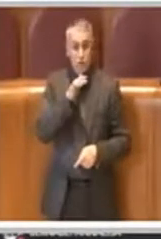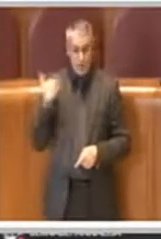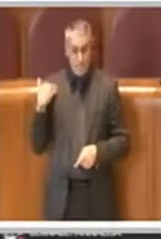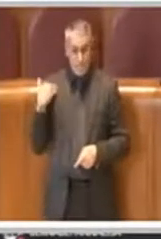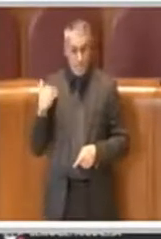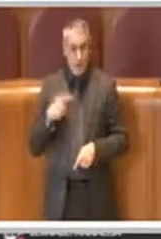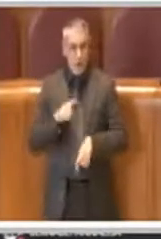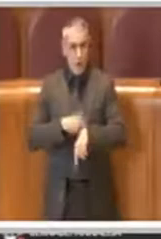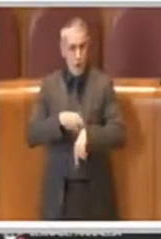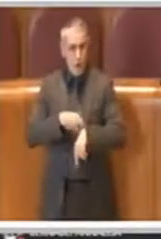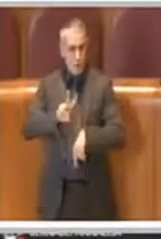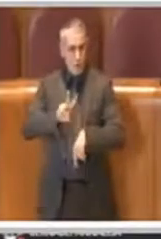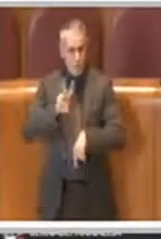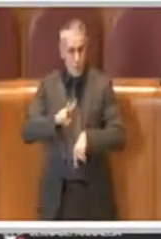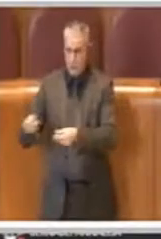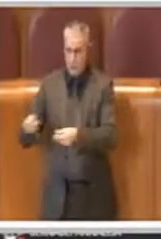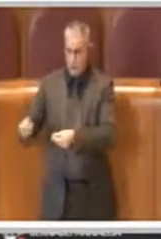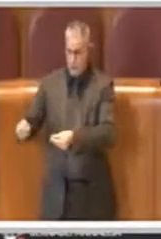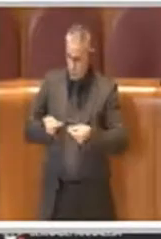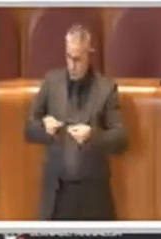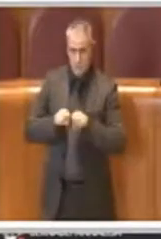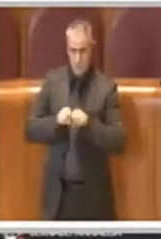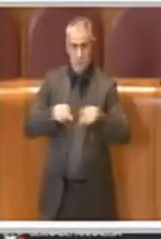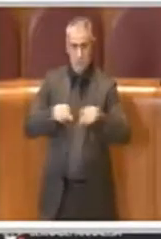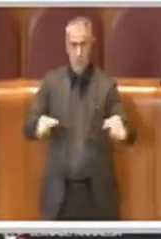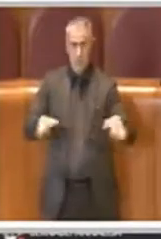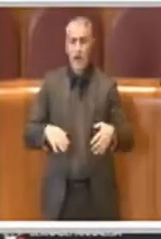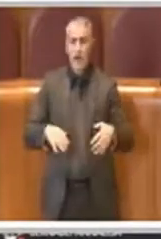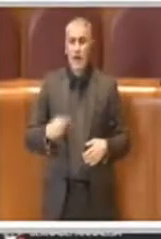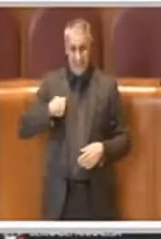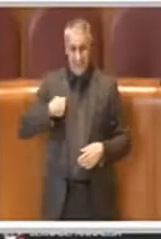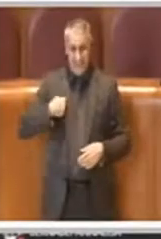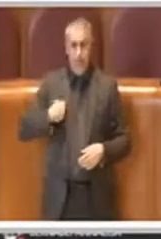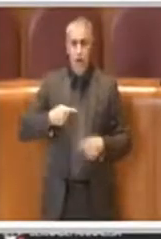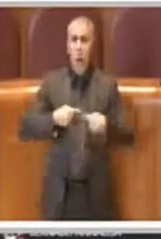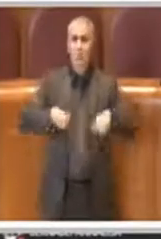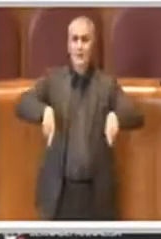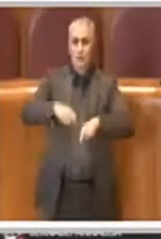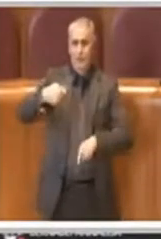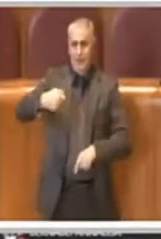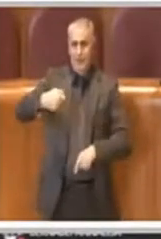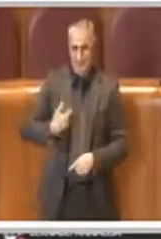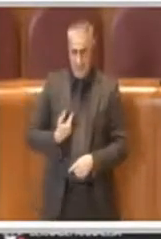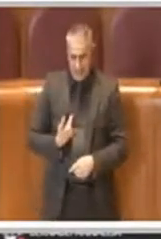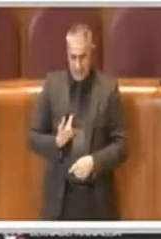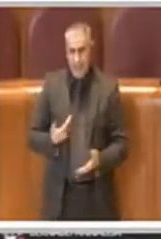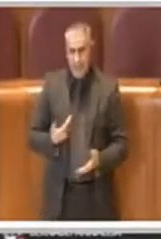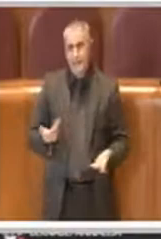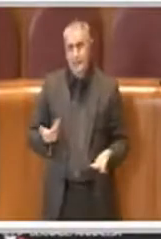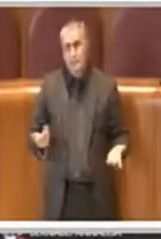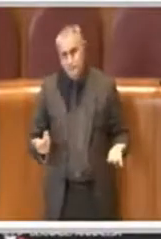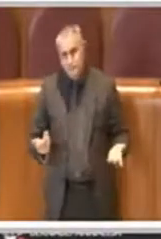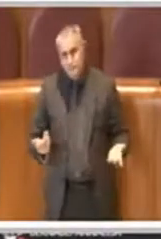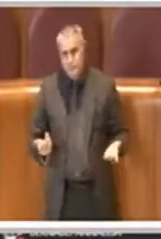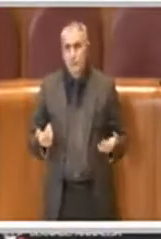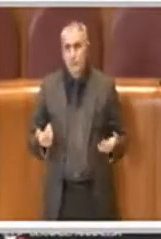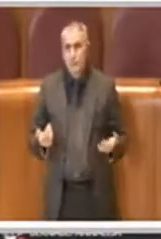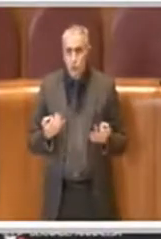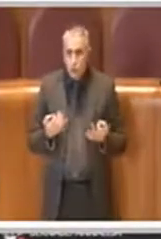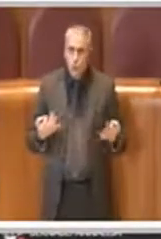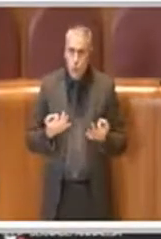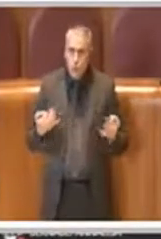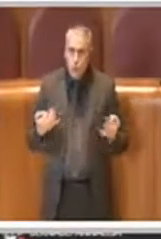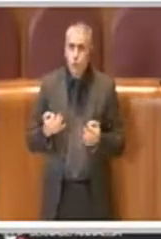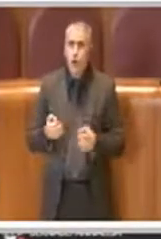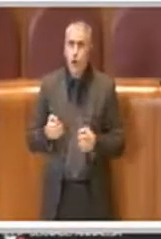14. E io anche da presidente di commissione, tra l'altro, anche con giustamente il personale